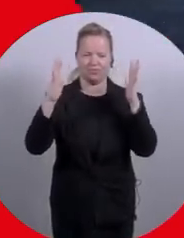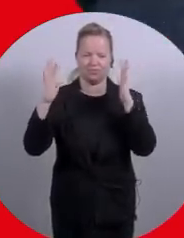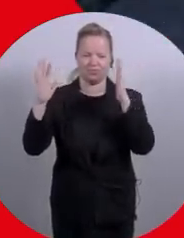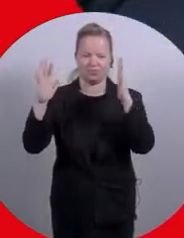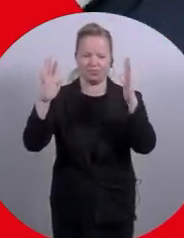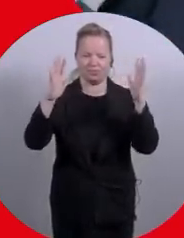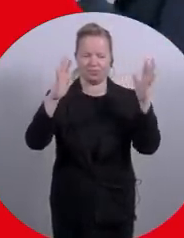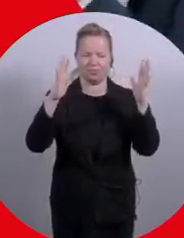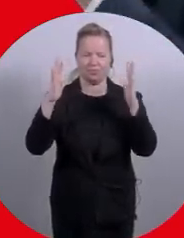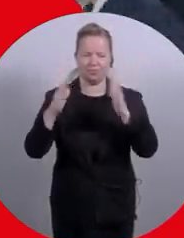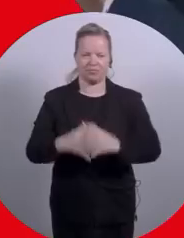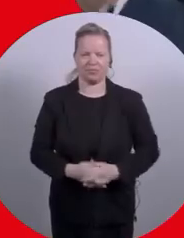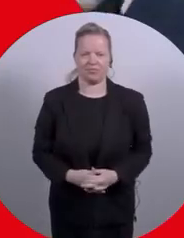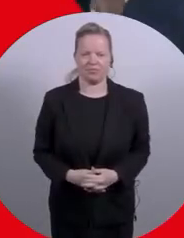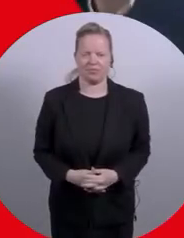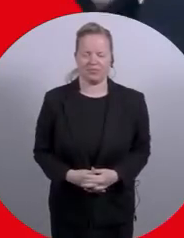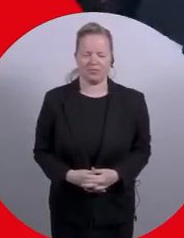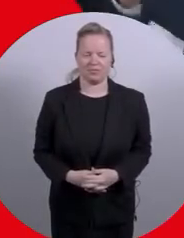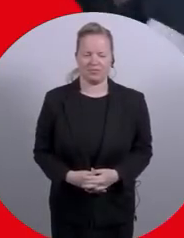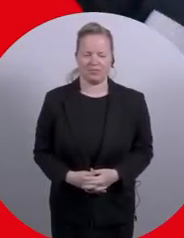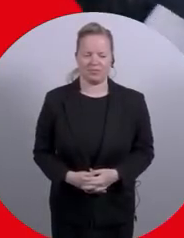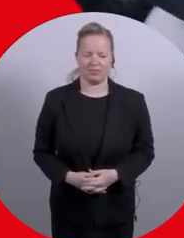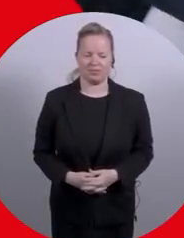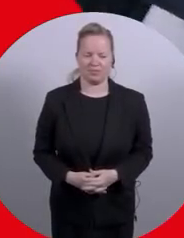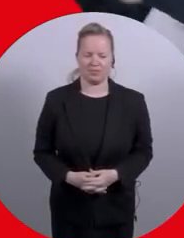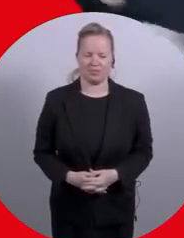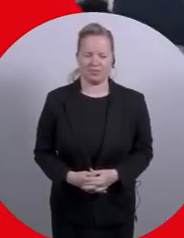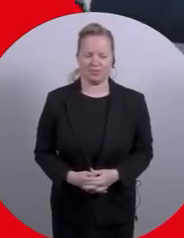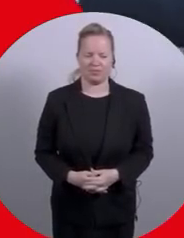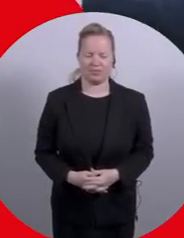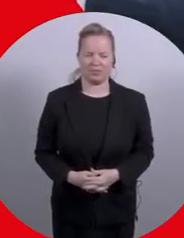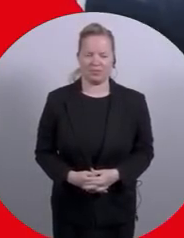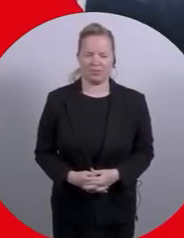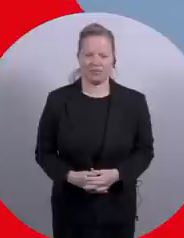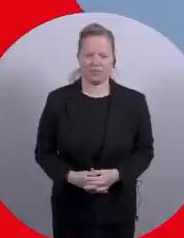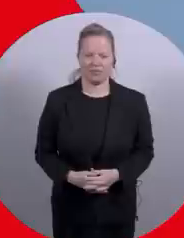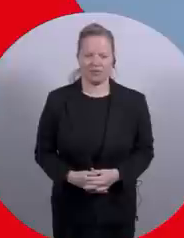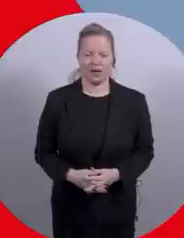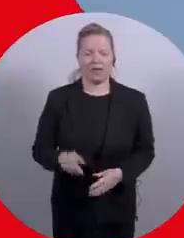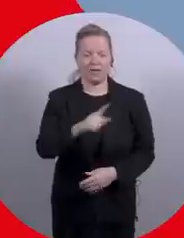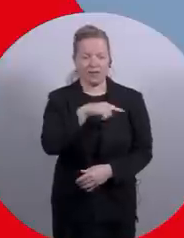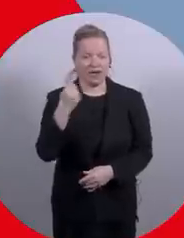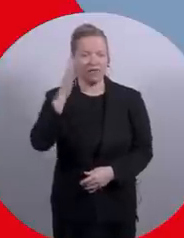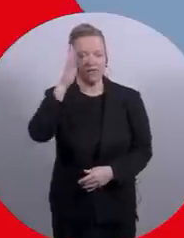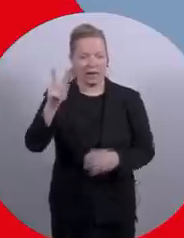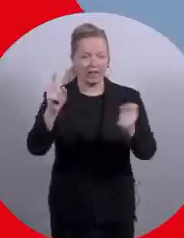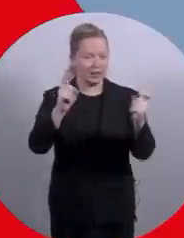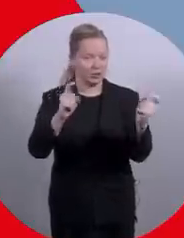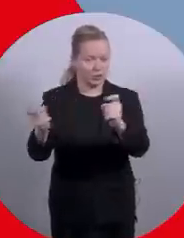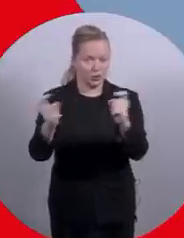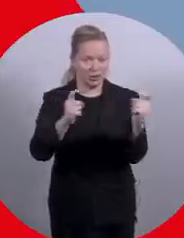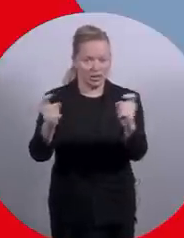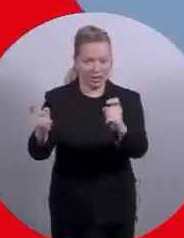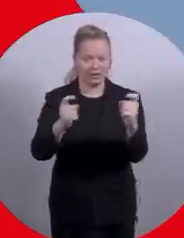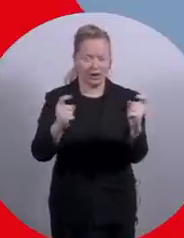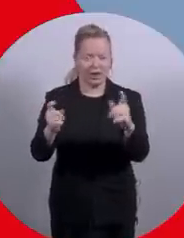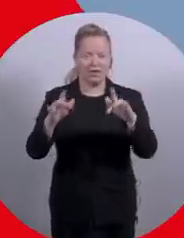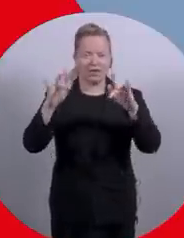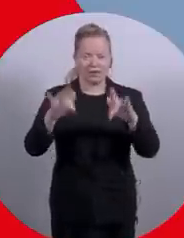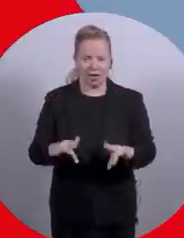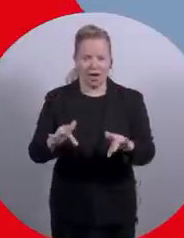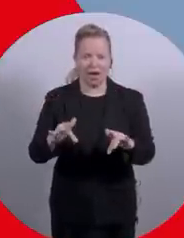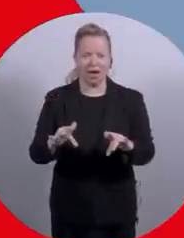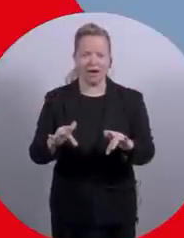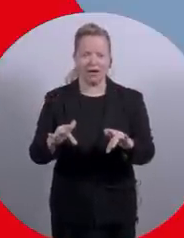und wir werden auch darüber und wir werden auch darüber diskutieren dass wir eine